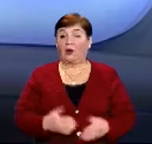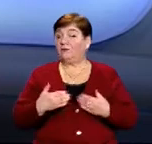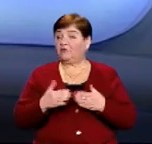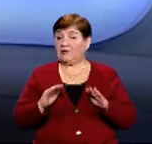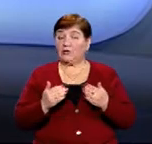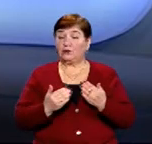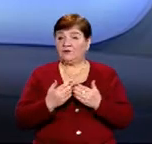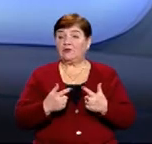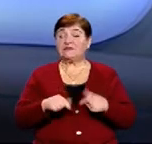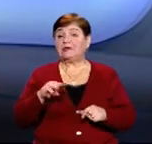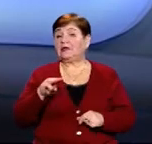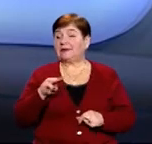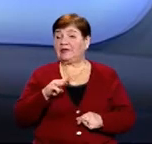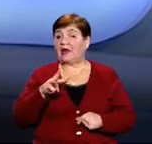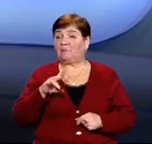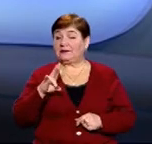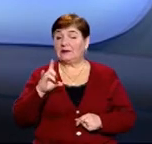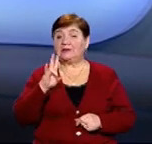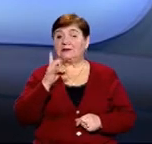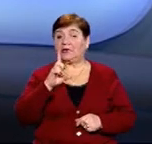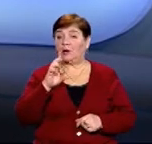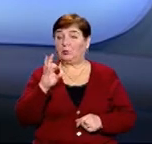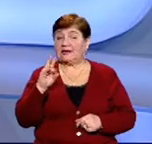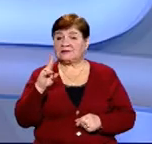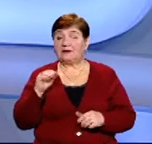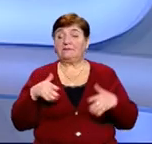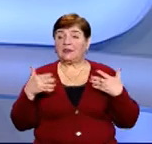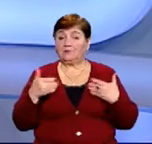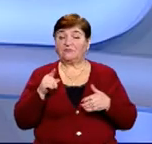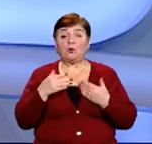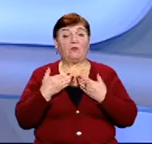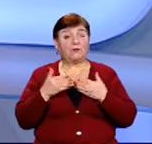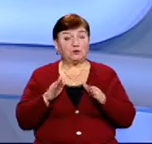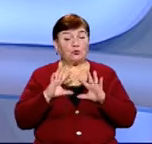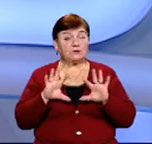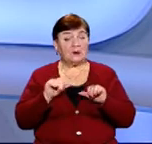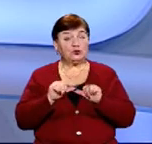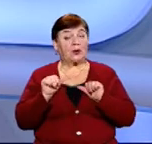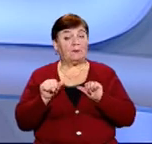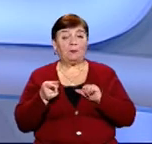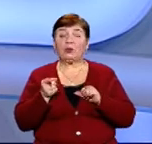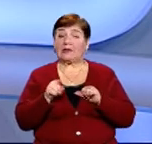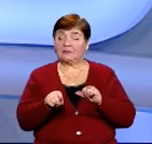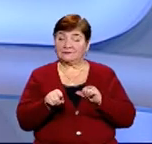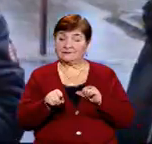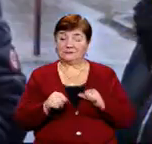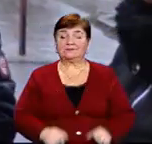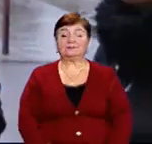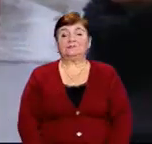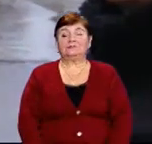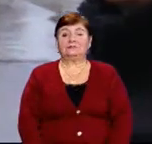В ефірі новини у студії Тетяна Мандель та Наталія Булаця. Вітаємо. У цьому випуску ми розповімо, зокрема, про таке.